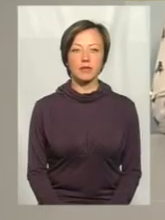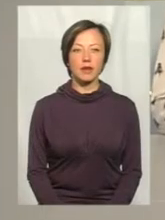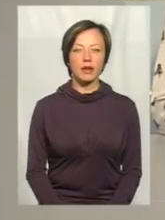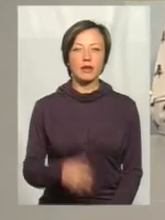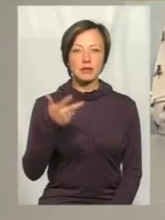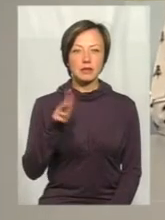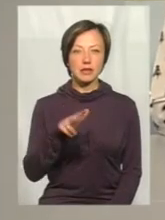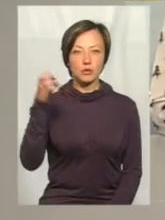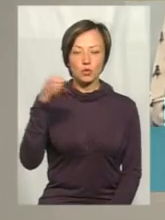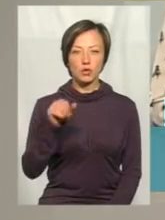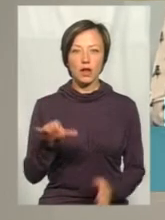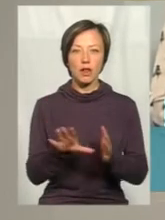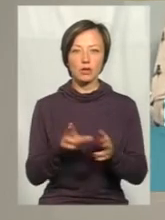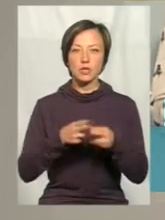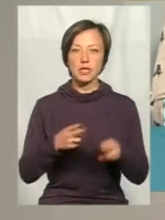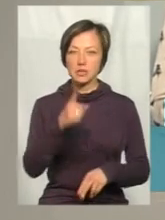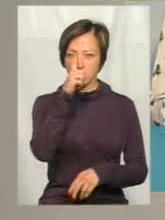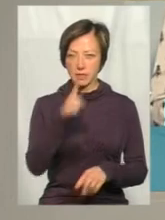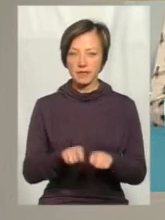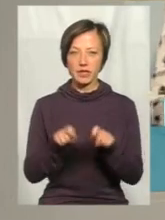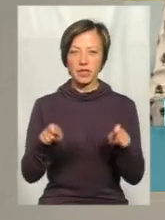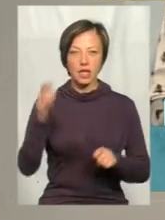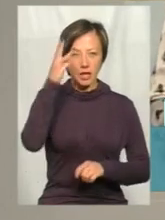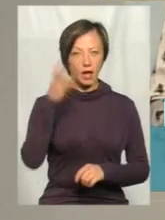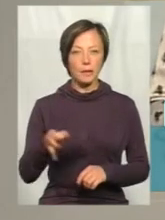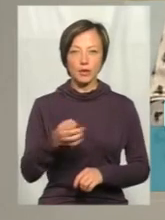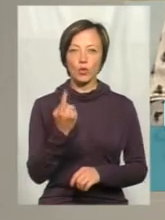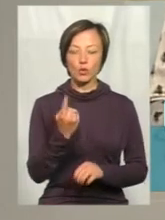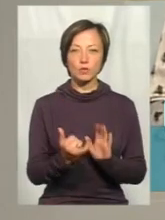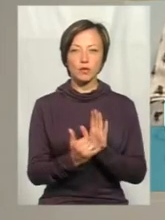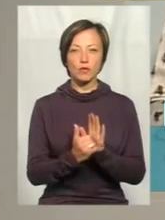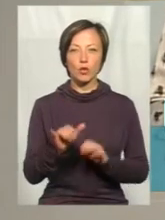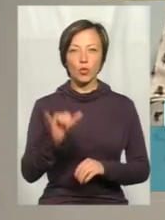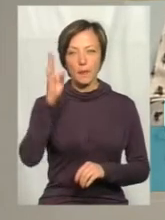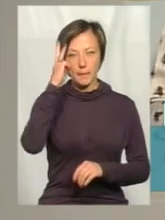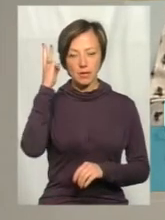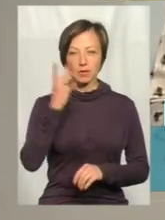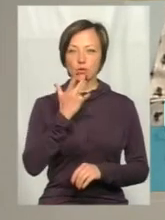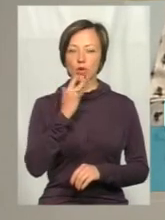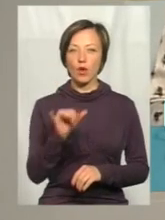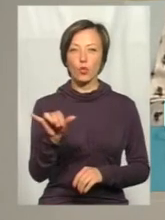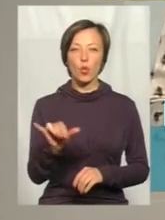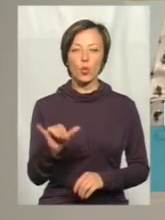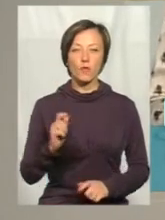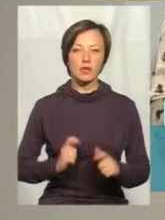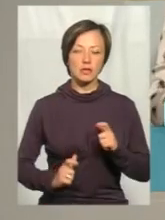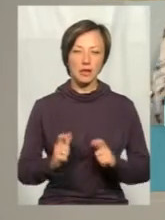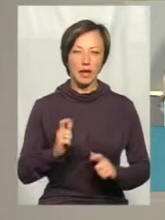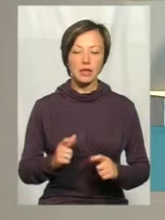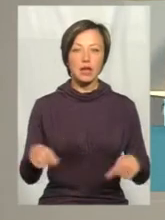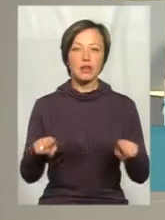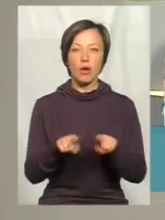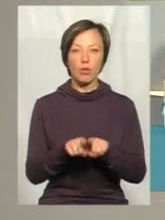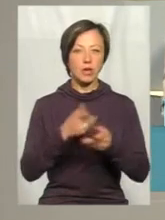Три сонячних електростанції за один місяць відкрили на Хмельниччині. Одну з них встановили у Хмельницькому національному університеті, і